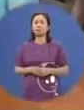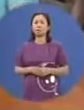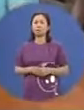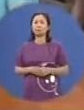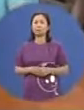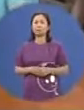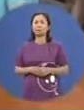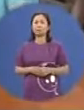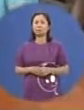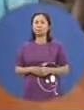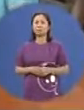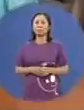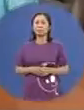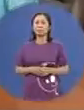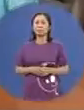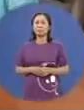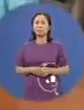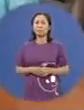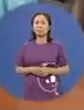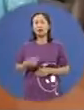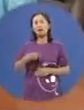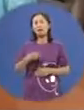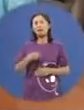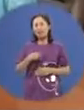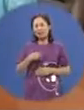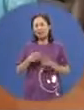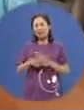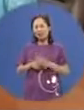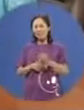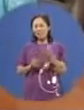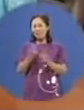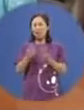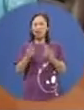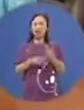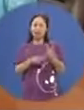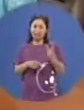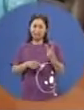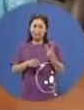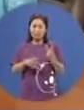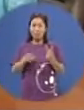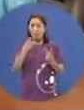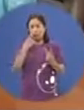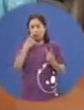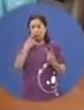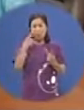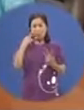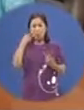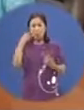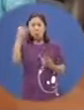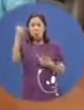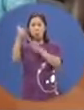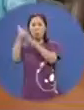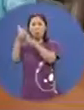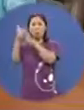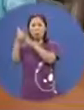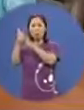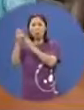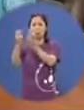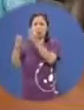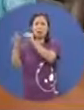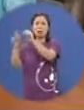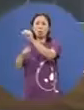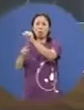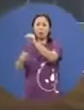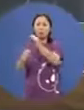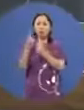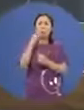例えば私の兄弟は多分2人だったんです、で私の父親の兄弟は5人いたわけです、 はい、 で母親の兄弟は